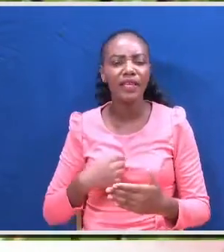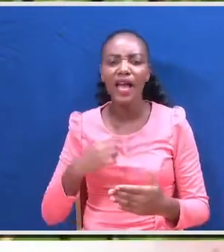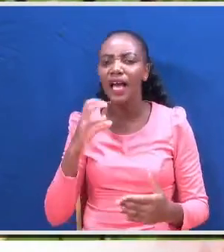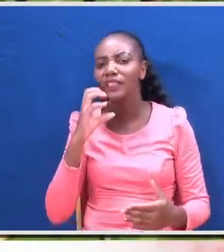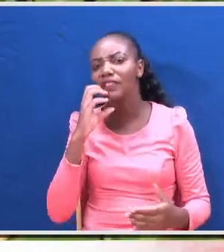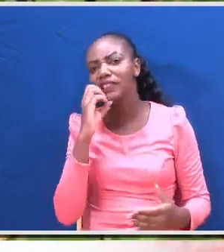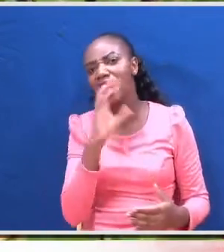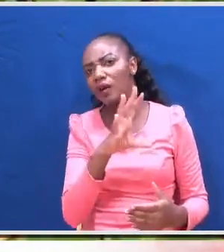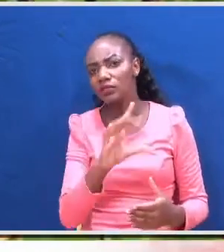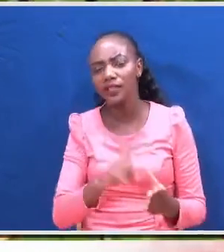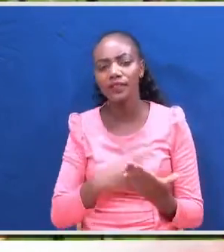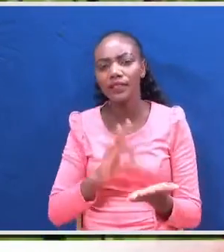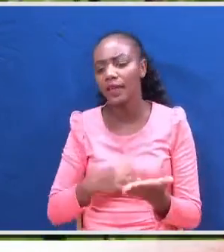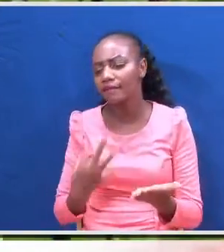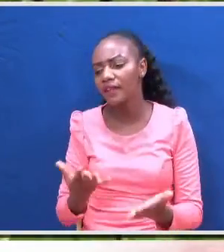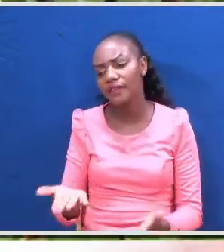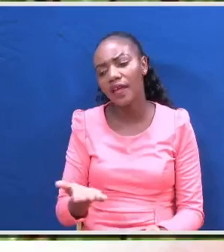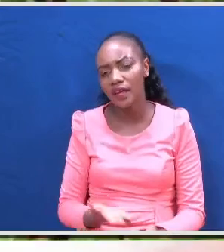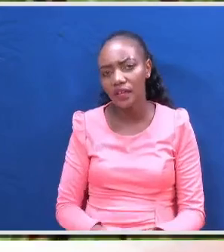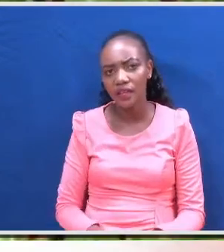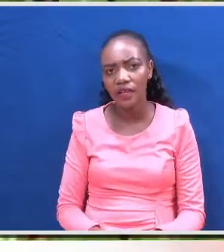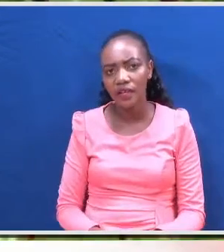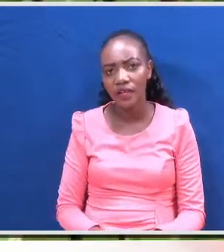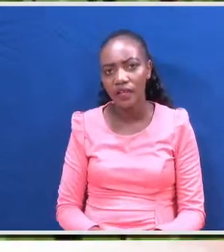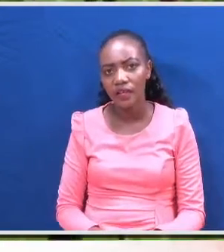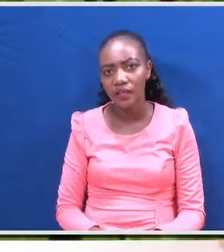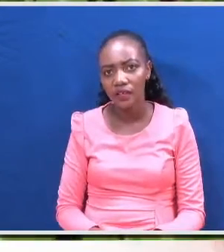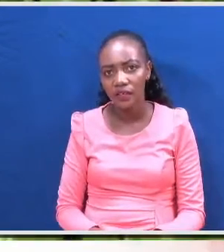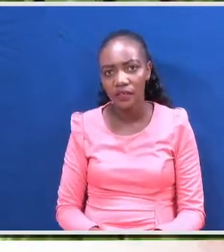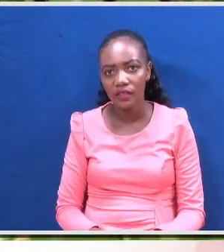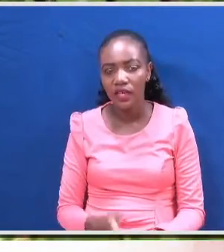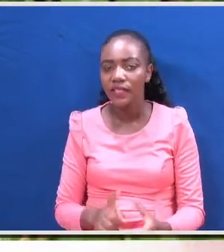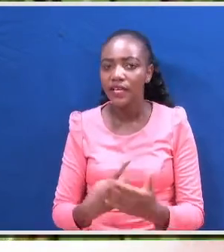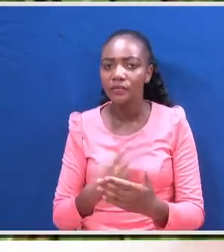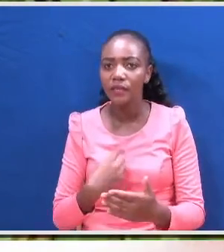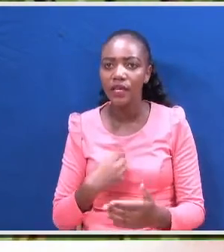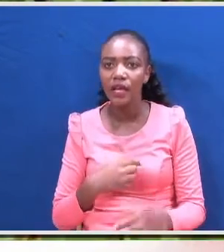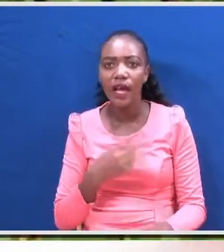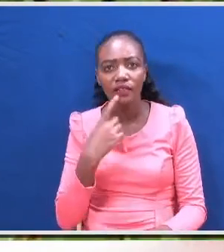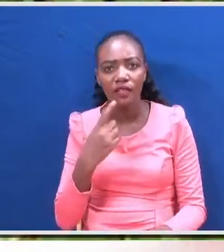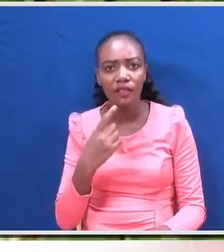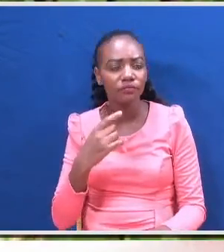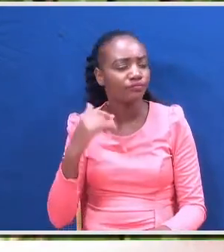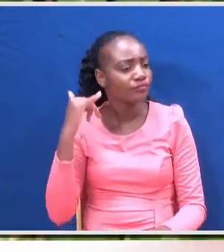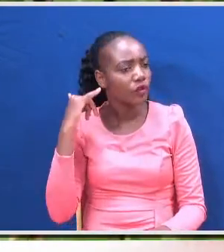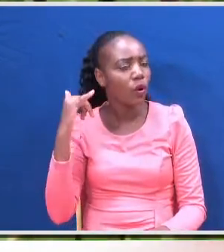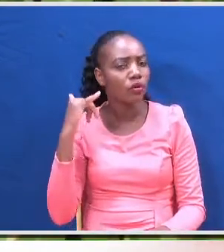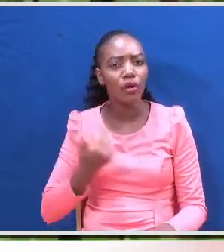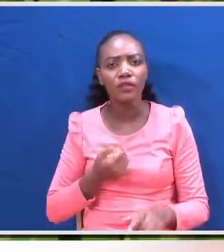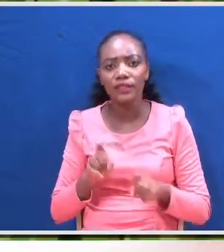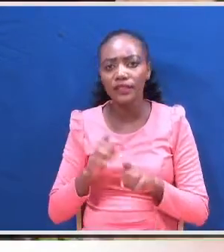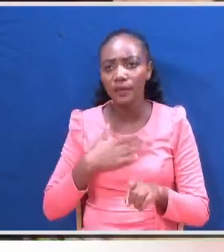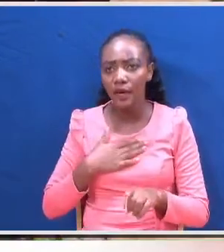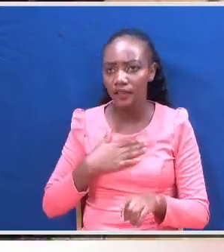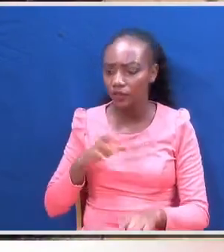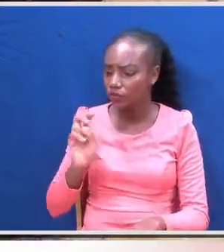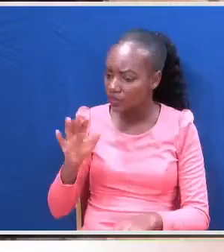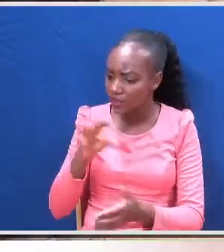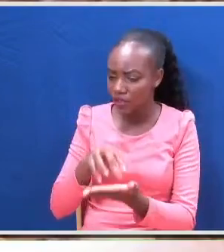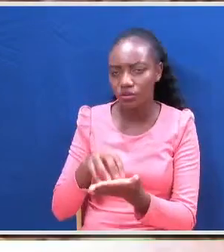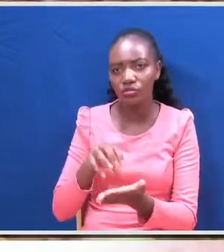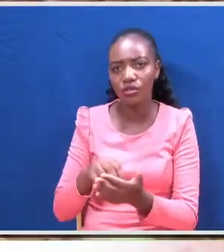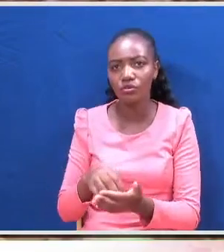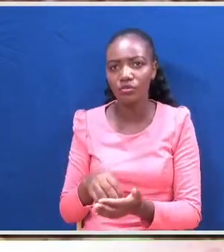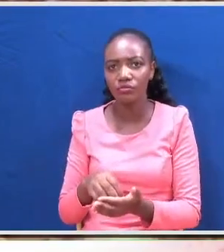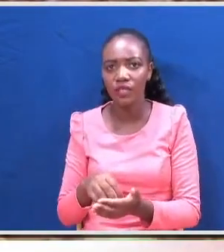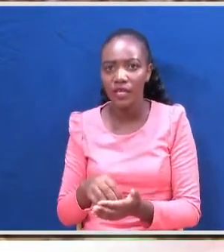na nikaanguka hapo. Sasa nikamwambia pigia sister yangu arudi ndio akuja aone ile huko. Kifaa